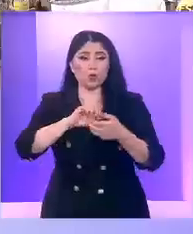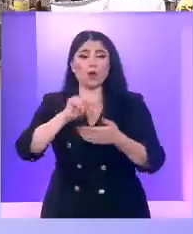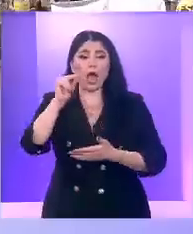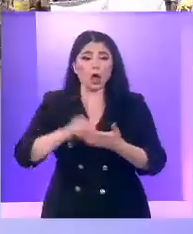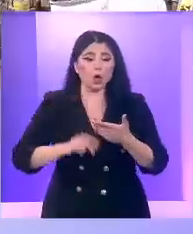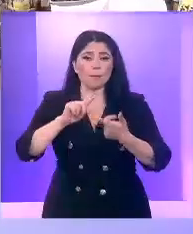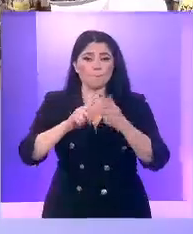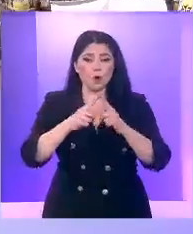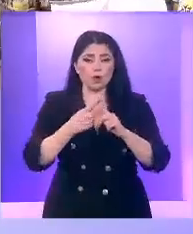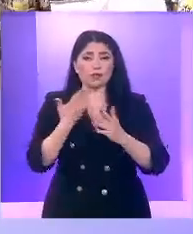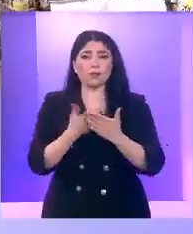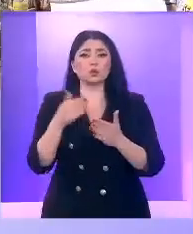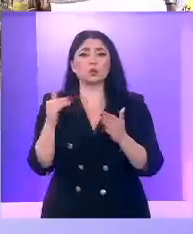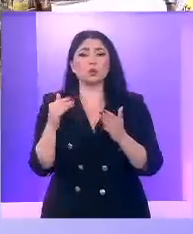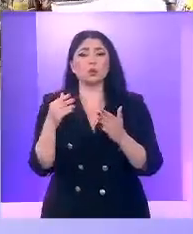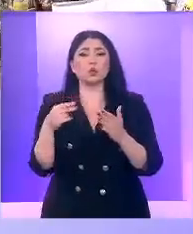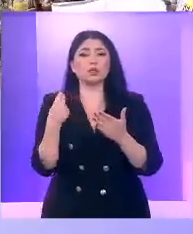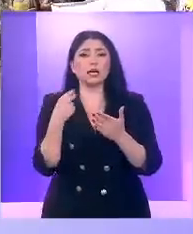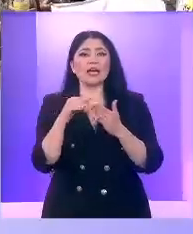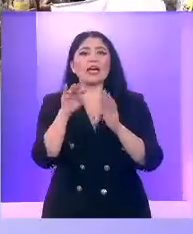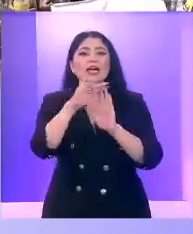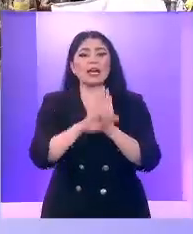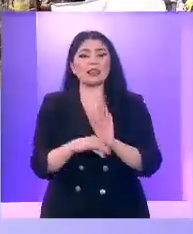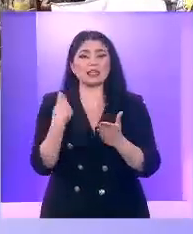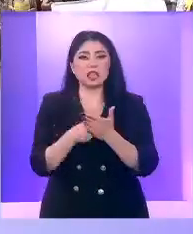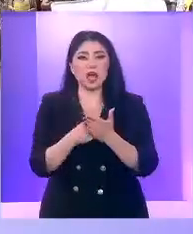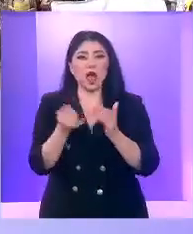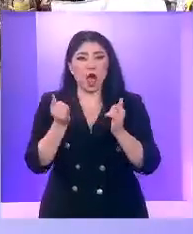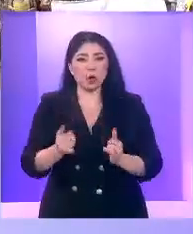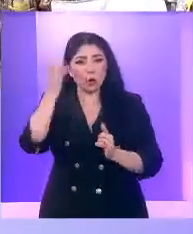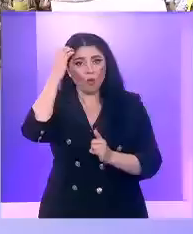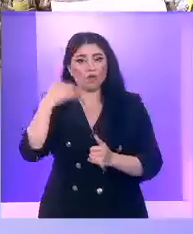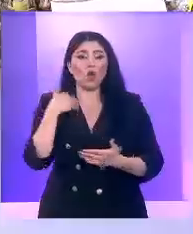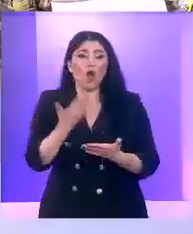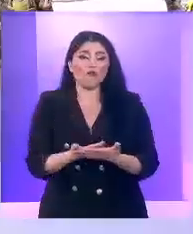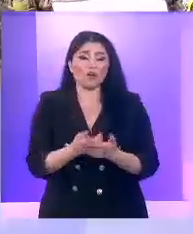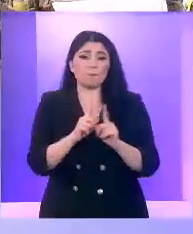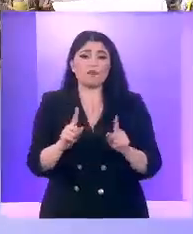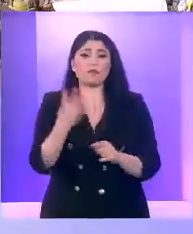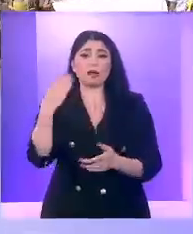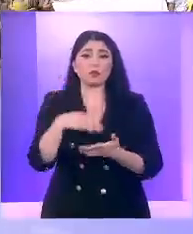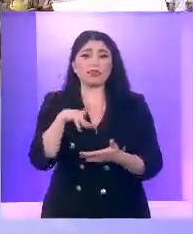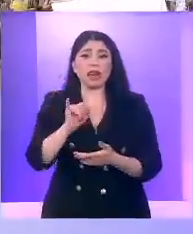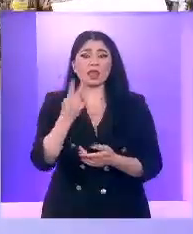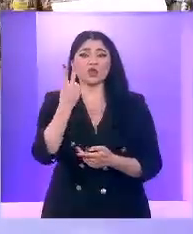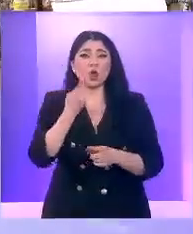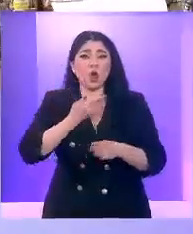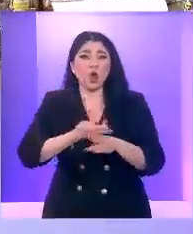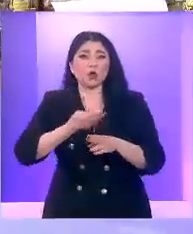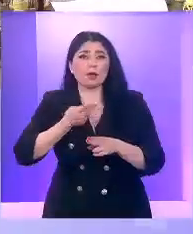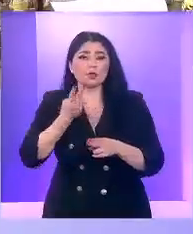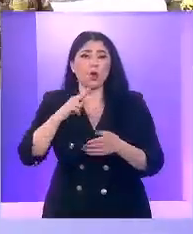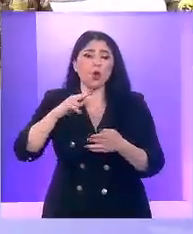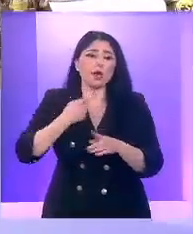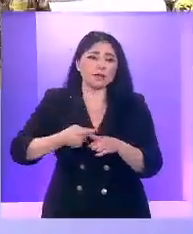de salarizare. Și vă reamintim, în acest moment, guvernanții le oferă profesorilor 4.000 de lei în două tranșe. Profesorii sunt